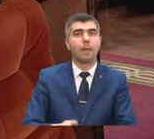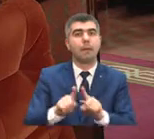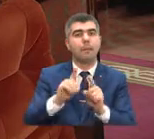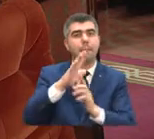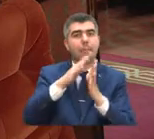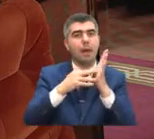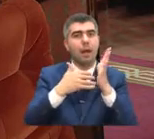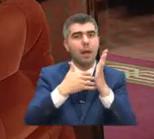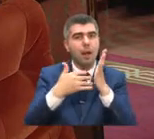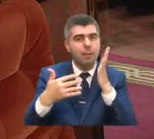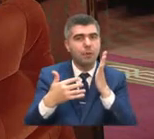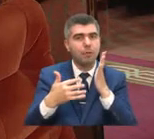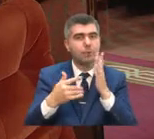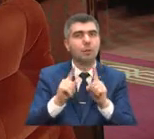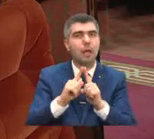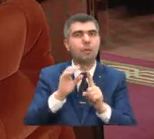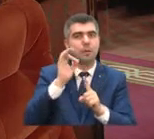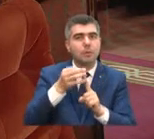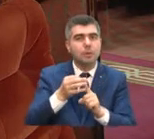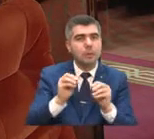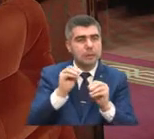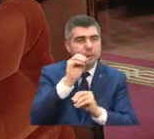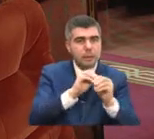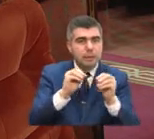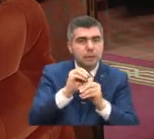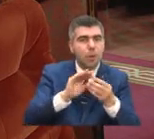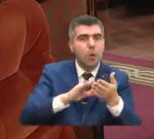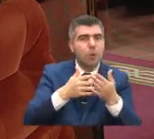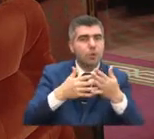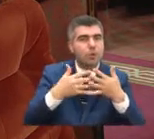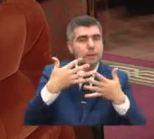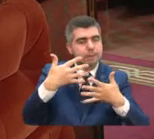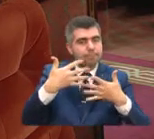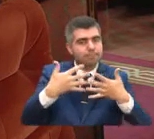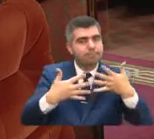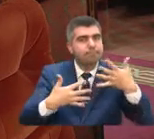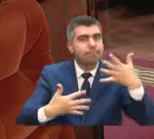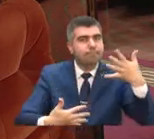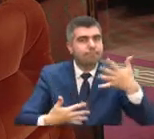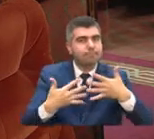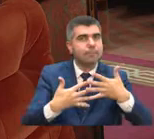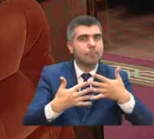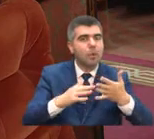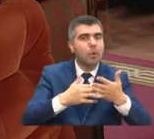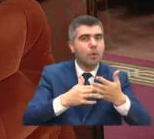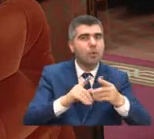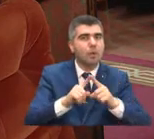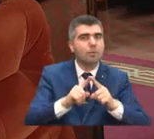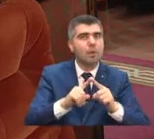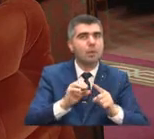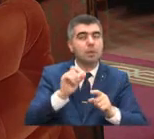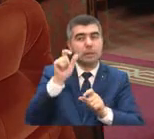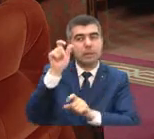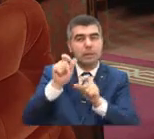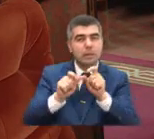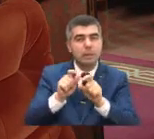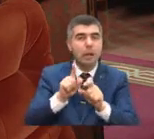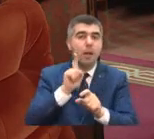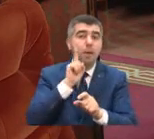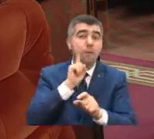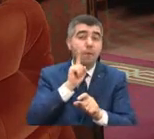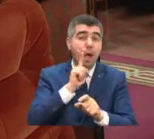البرنامج هو برنامج محيل وتفصيلي، الى ان حد وصلنا عرف النساء الحوامل